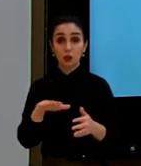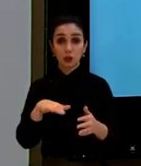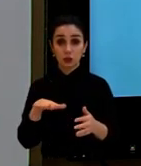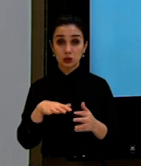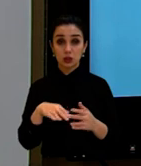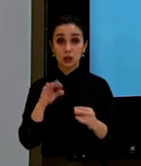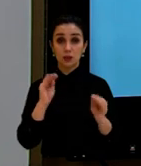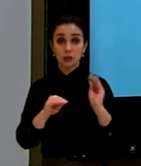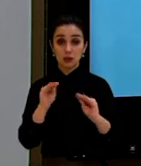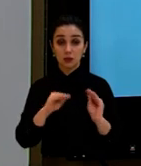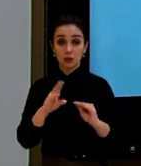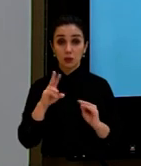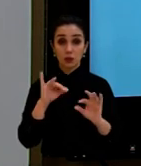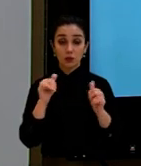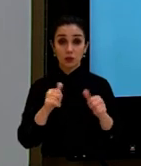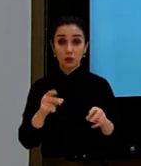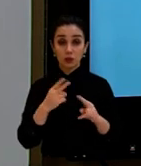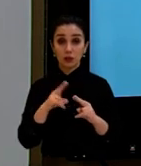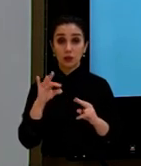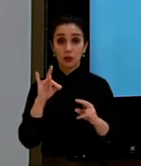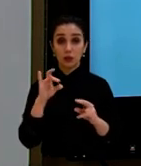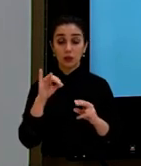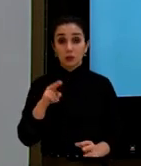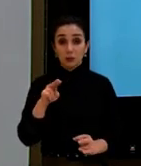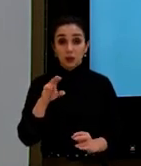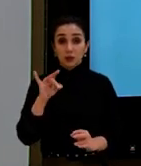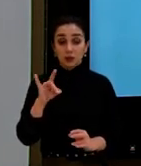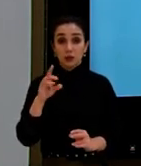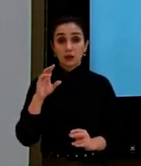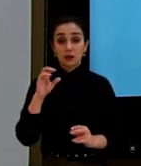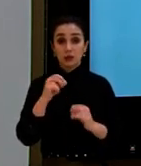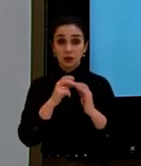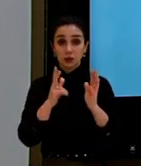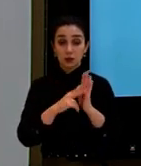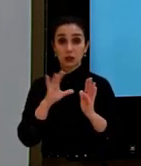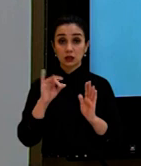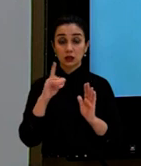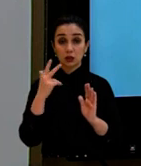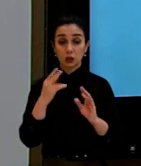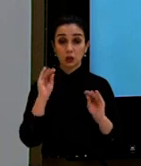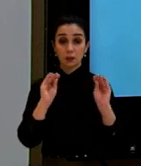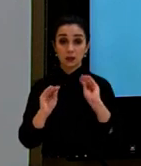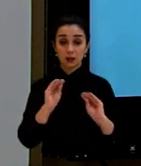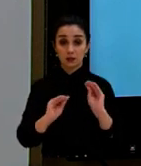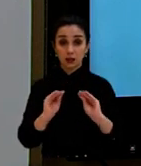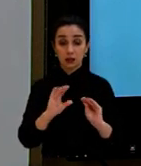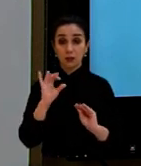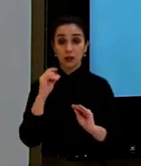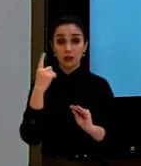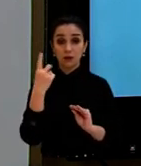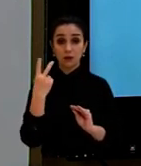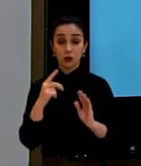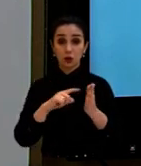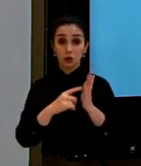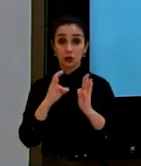площадь. Подставляем по формуле периметр 18, маленькая r корень из 3, подставляем 1